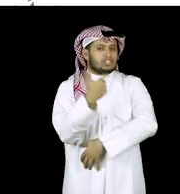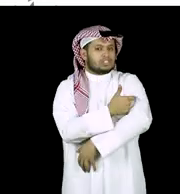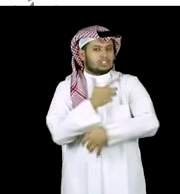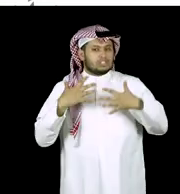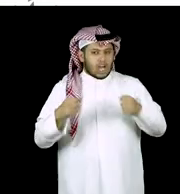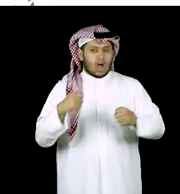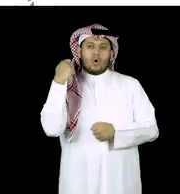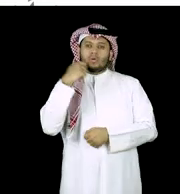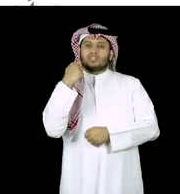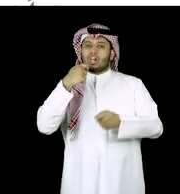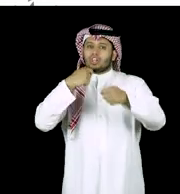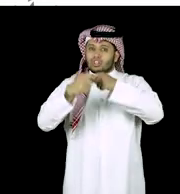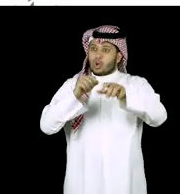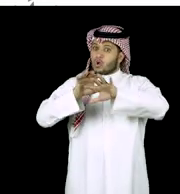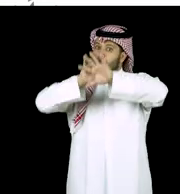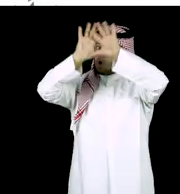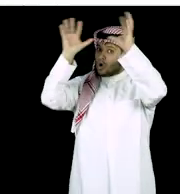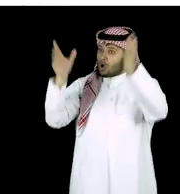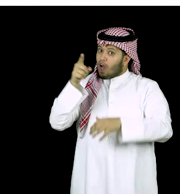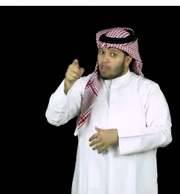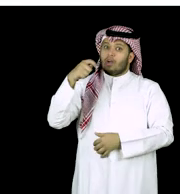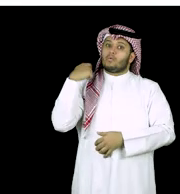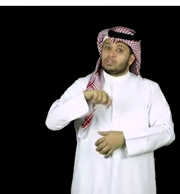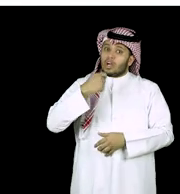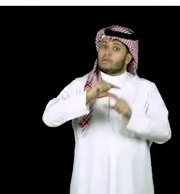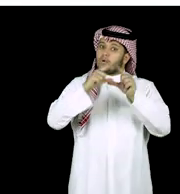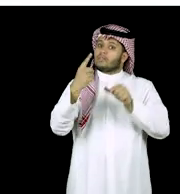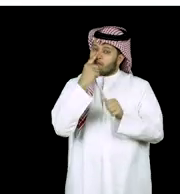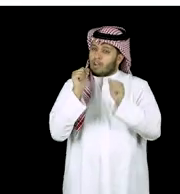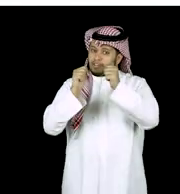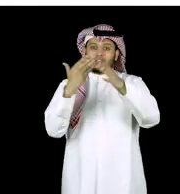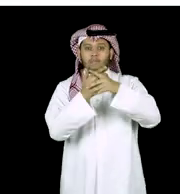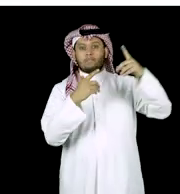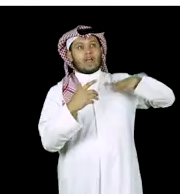وزير التجارة، هؤلاء وزراء تنفيذ.